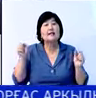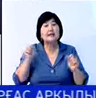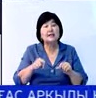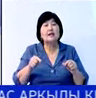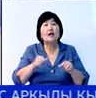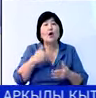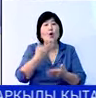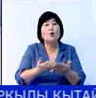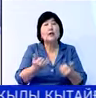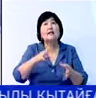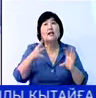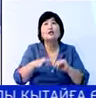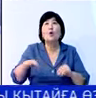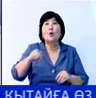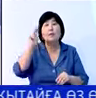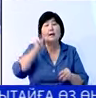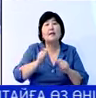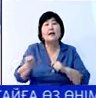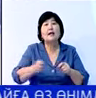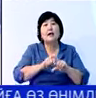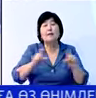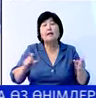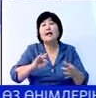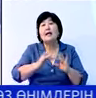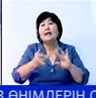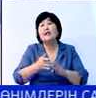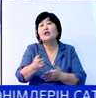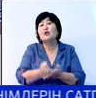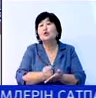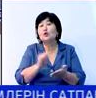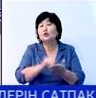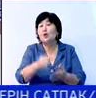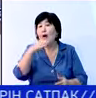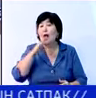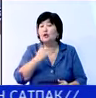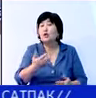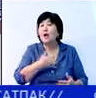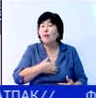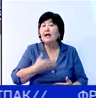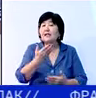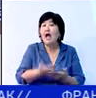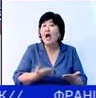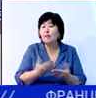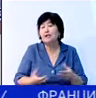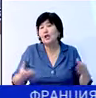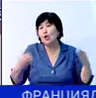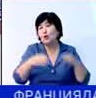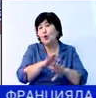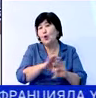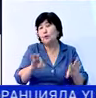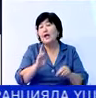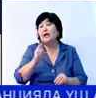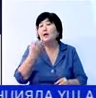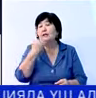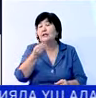жіберілді. Нәтижесінде облыстық білім басқармасы интернет ресурс құрды. Онда ата-аналар үшін маңызды ақпараттар топтастырылмақ. Кімдер